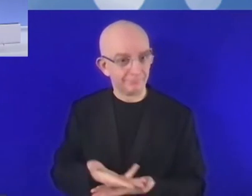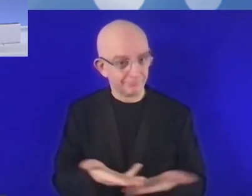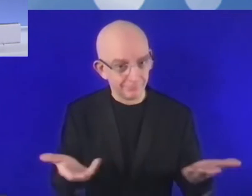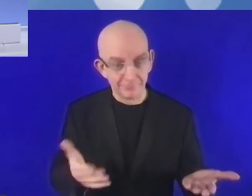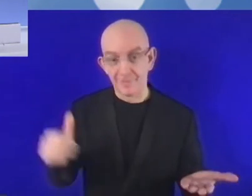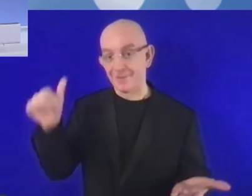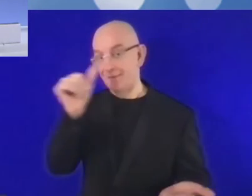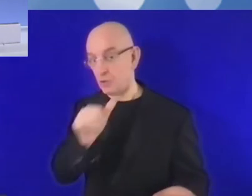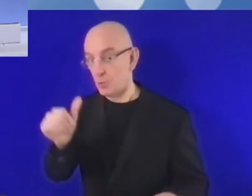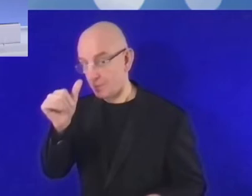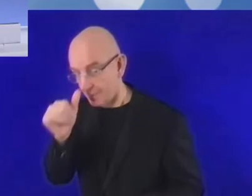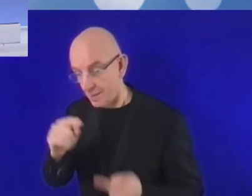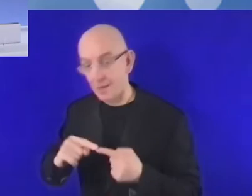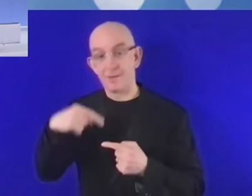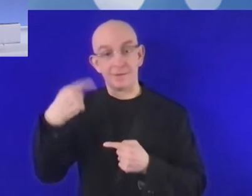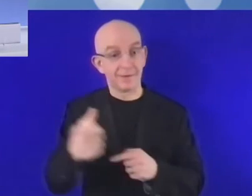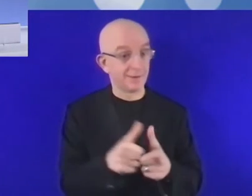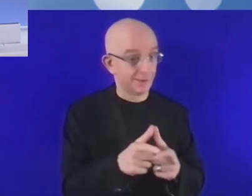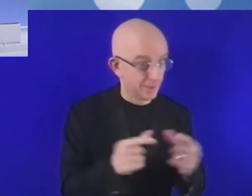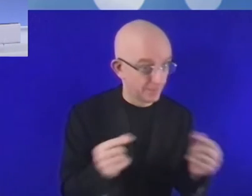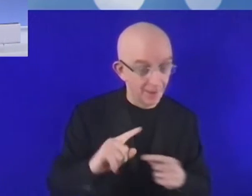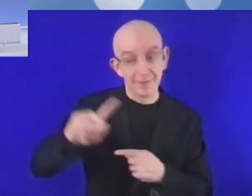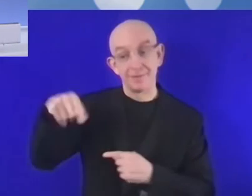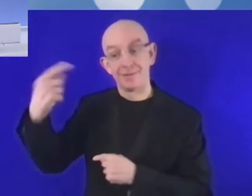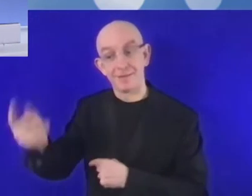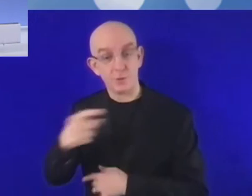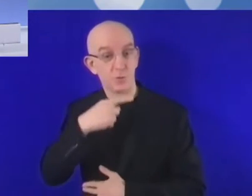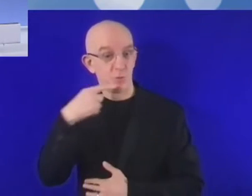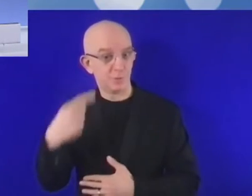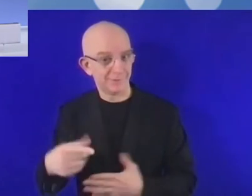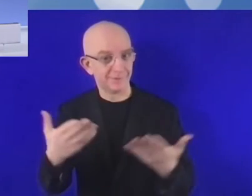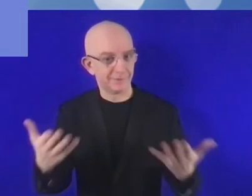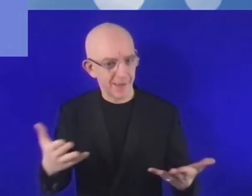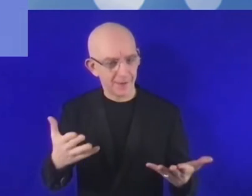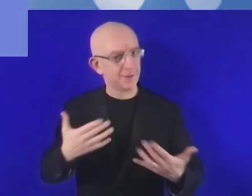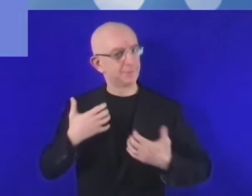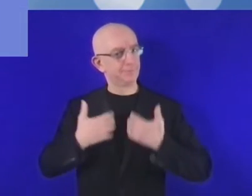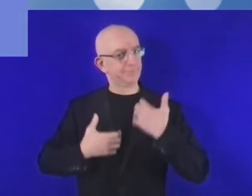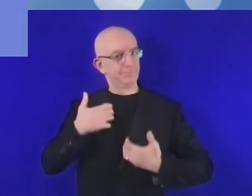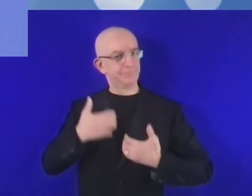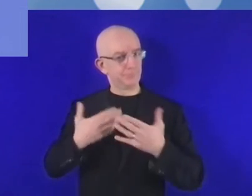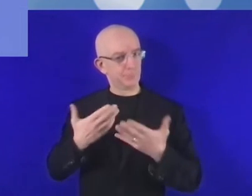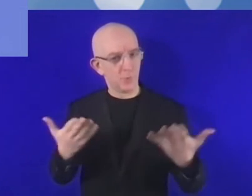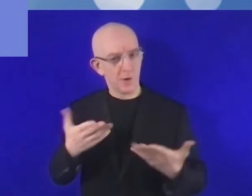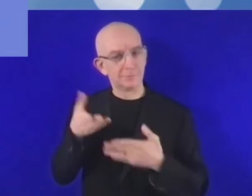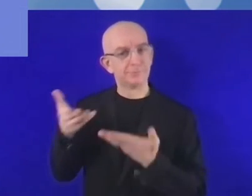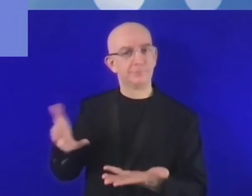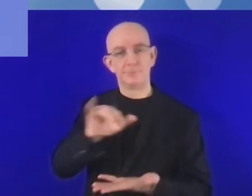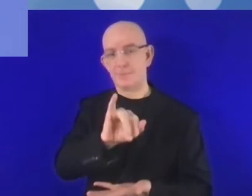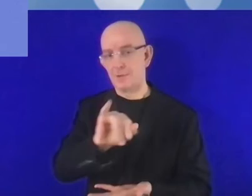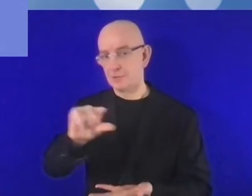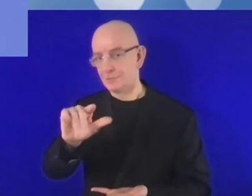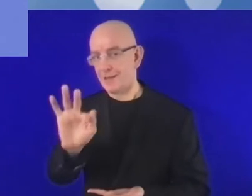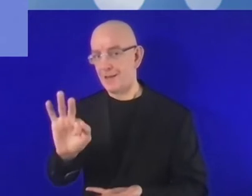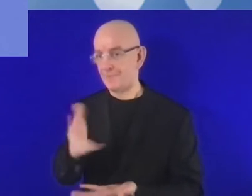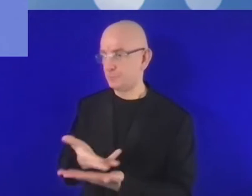потом Япония, следующие страны, в том числе одна, которая еще не подтверждена, а в 2025 году